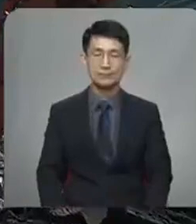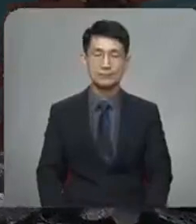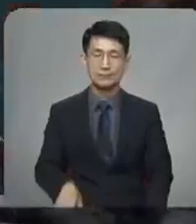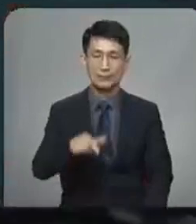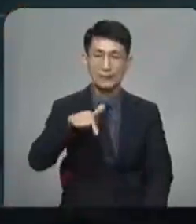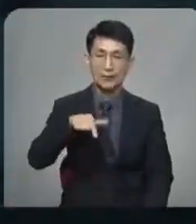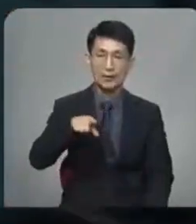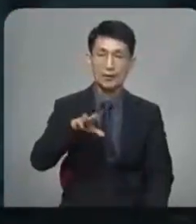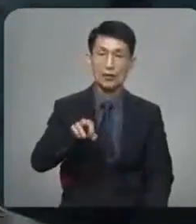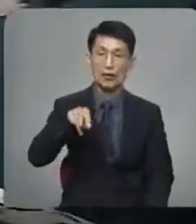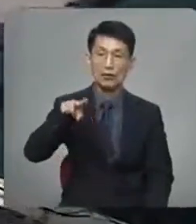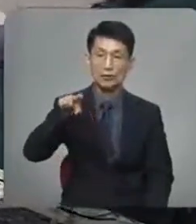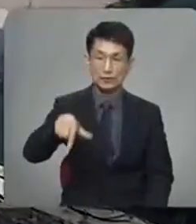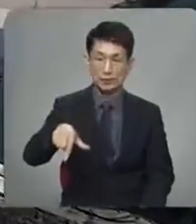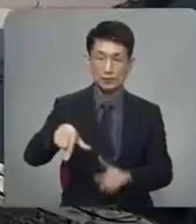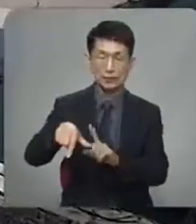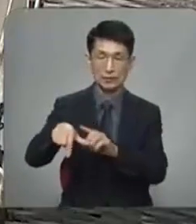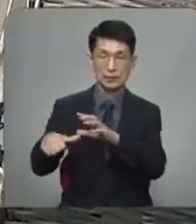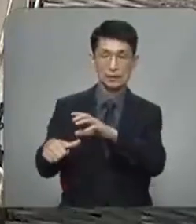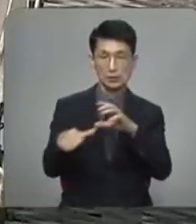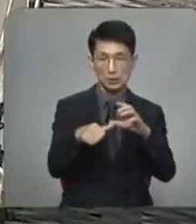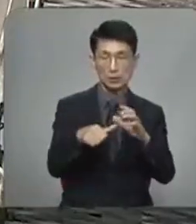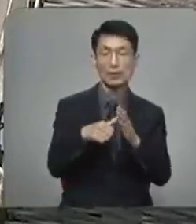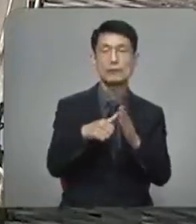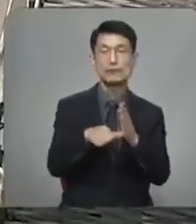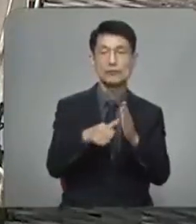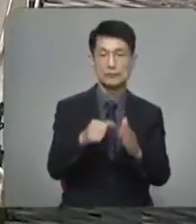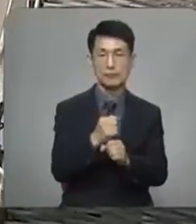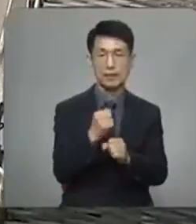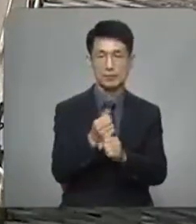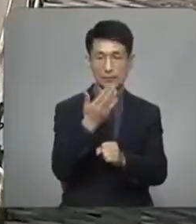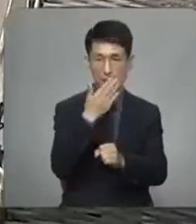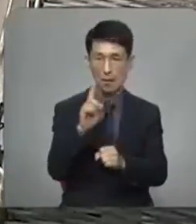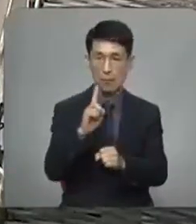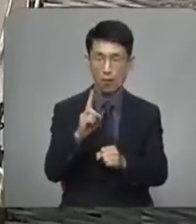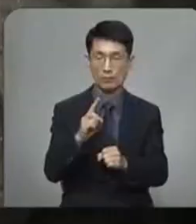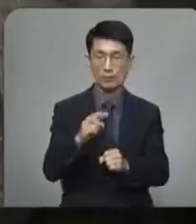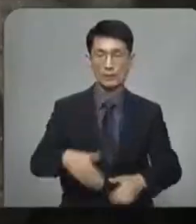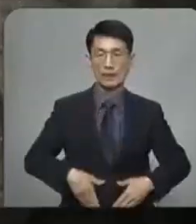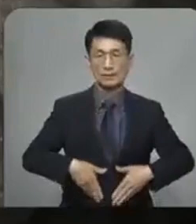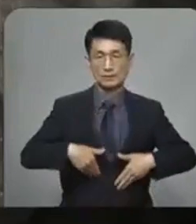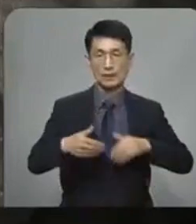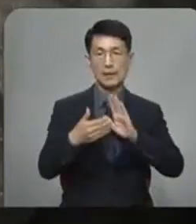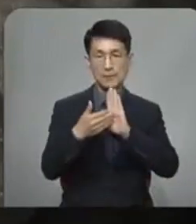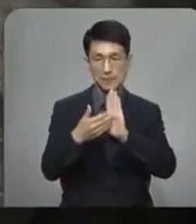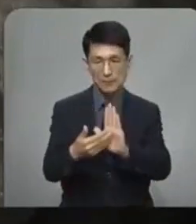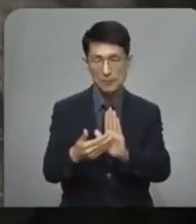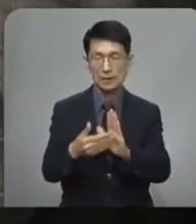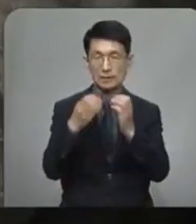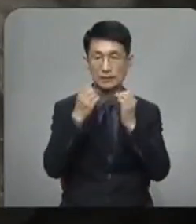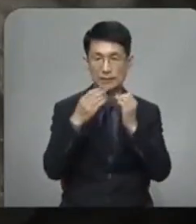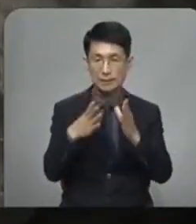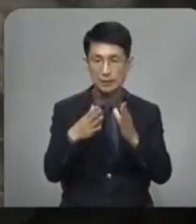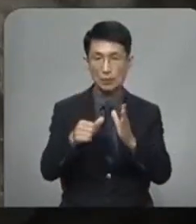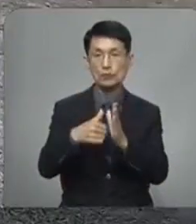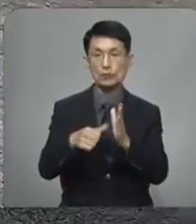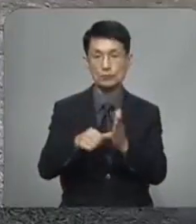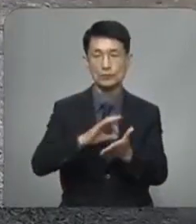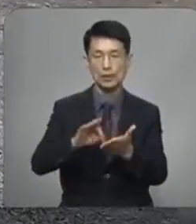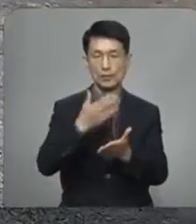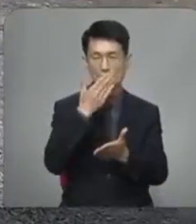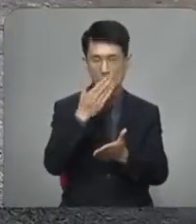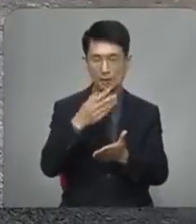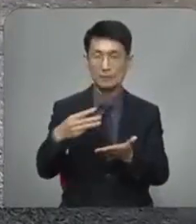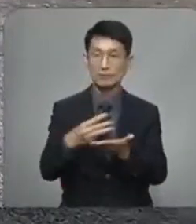이로써 경석을 자원화할 수 있게 됐습니다. 단열재나 세라믹 등 신소재 원료로 이미 주목받고 있습니다. 특히